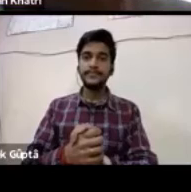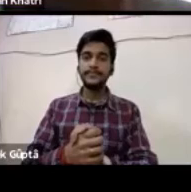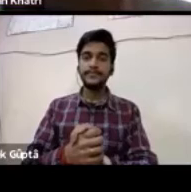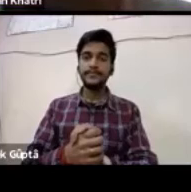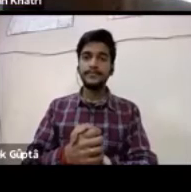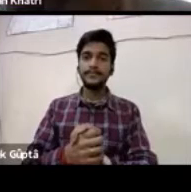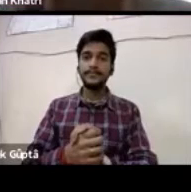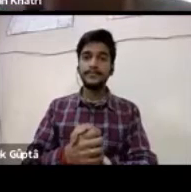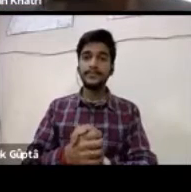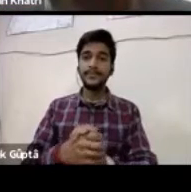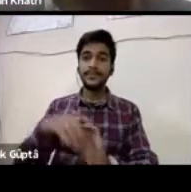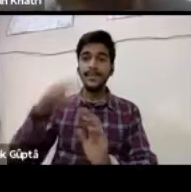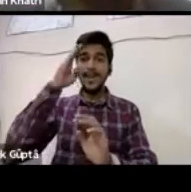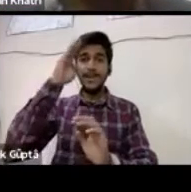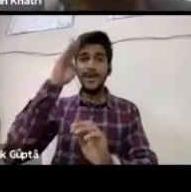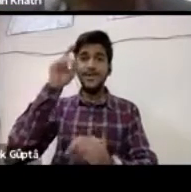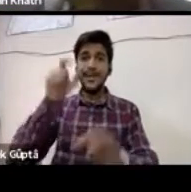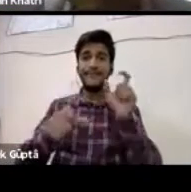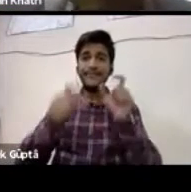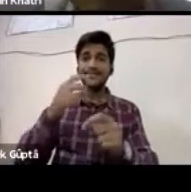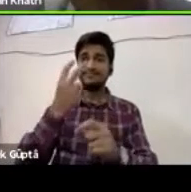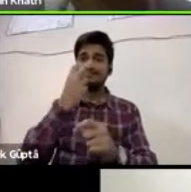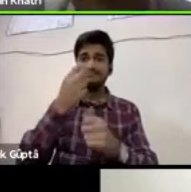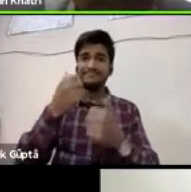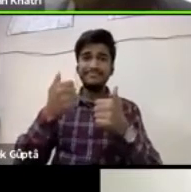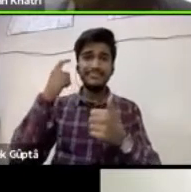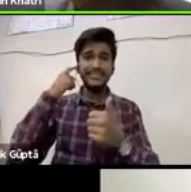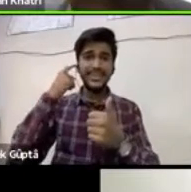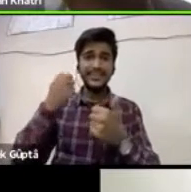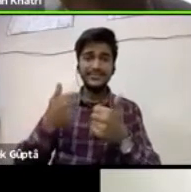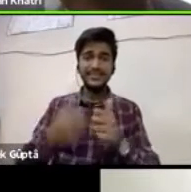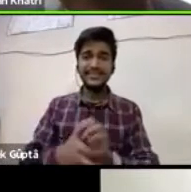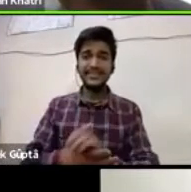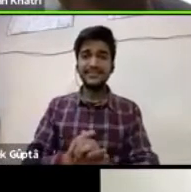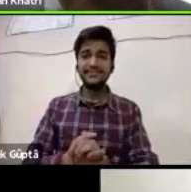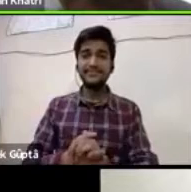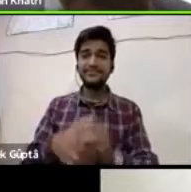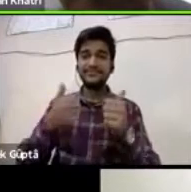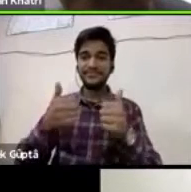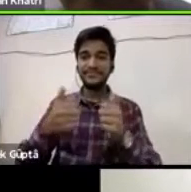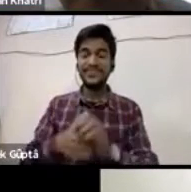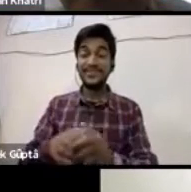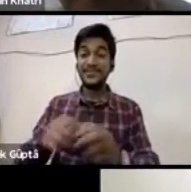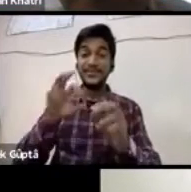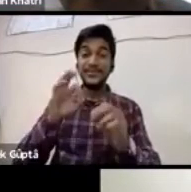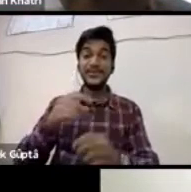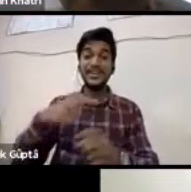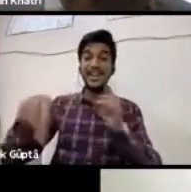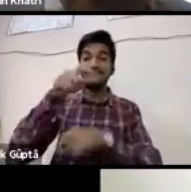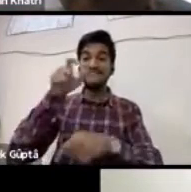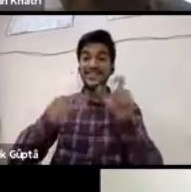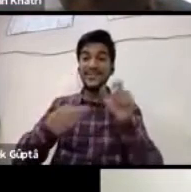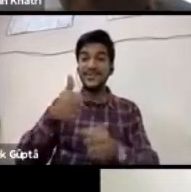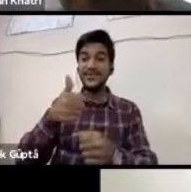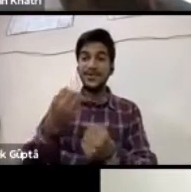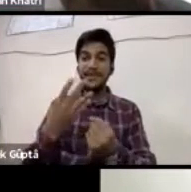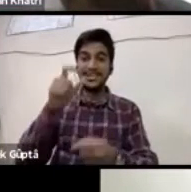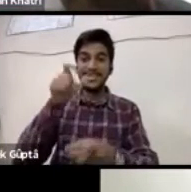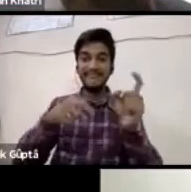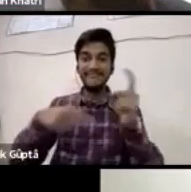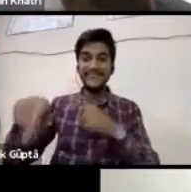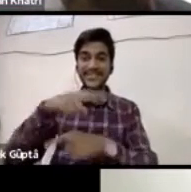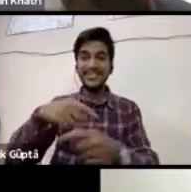Hello, am I audible? Yes, Saba. Yeah, a very good morning to you all my fellow panelists,